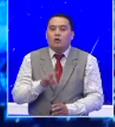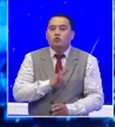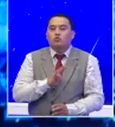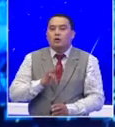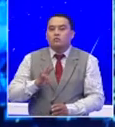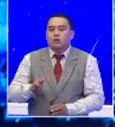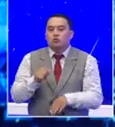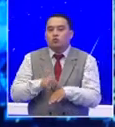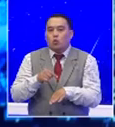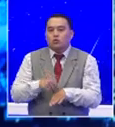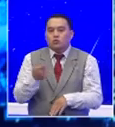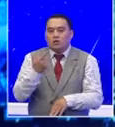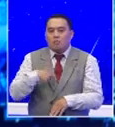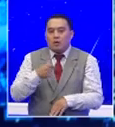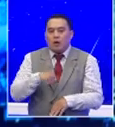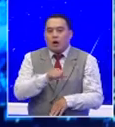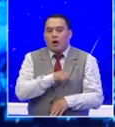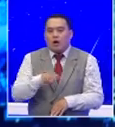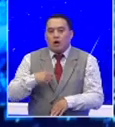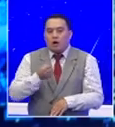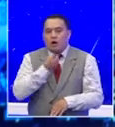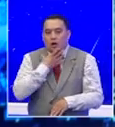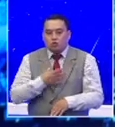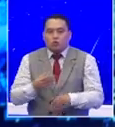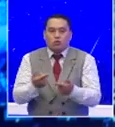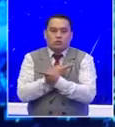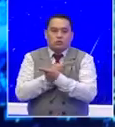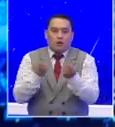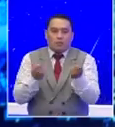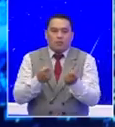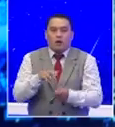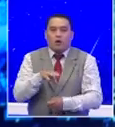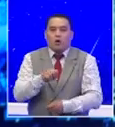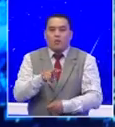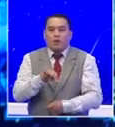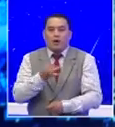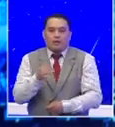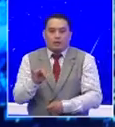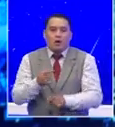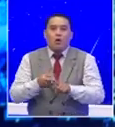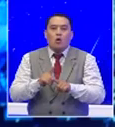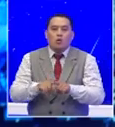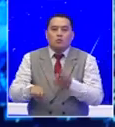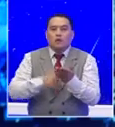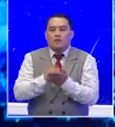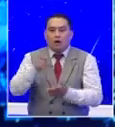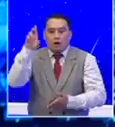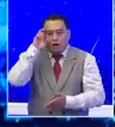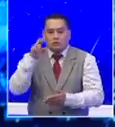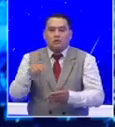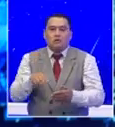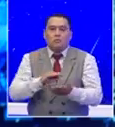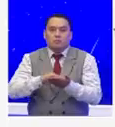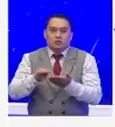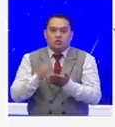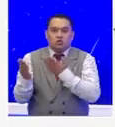Нурсултан Назарбаев чувствует себя хорошо, сообщил пресс-секретарь первого президента Айдос Укубай. Елбасы читает все телеграммы и